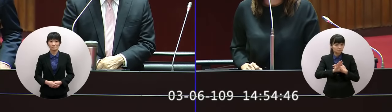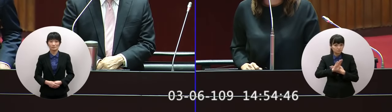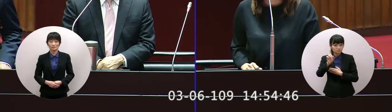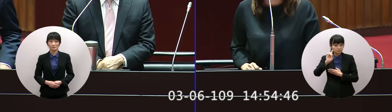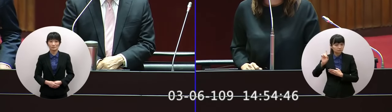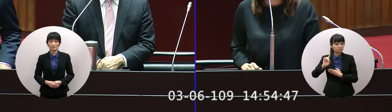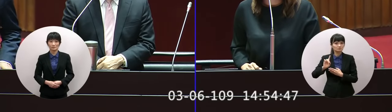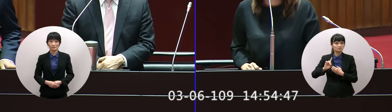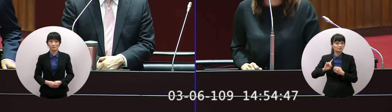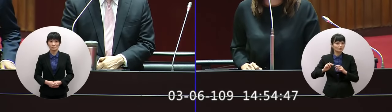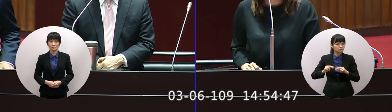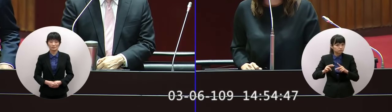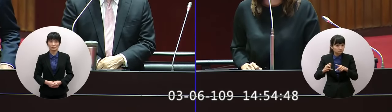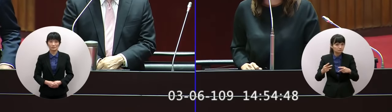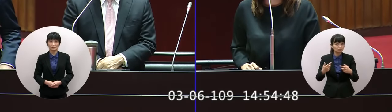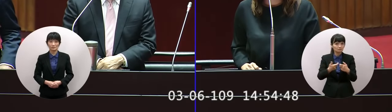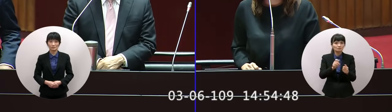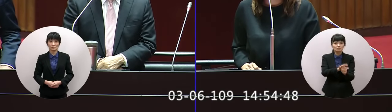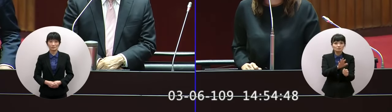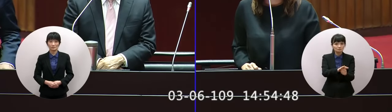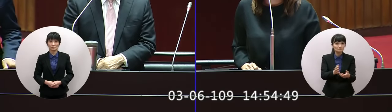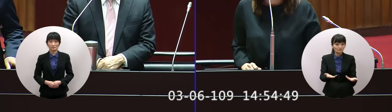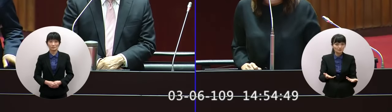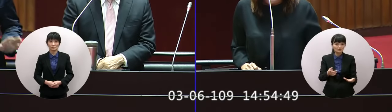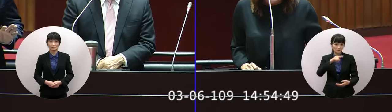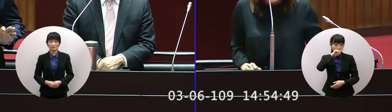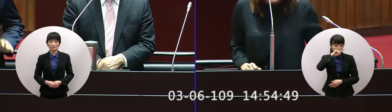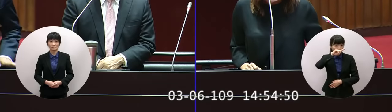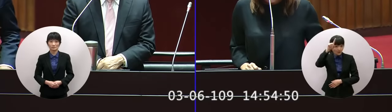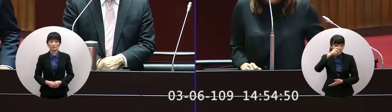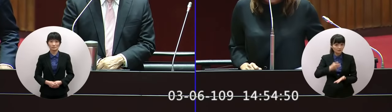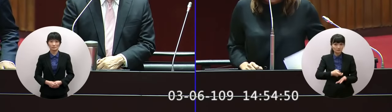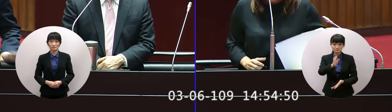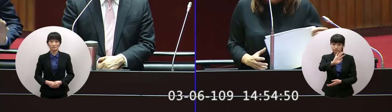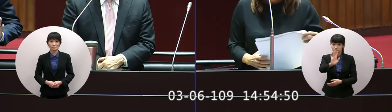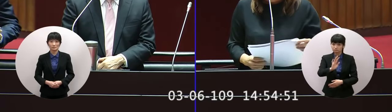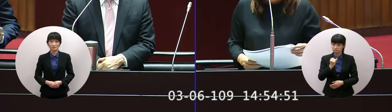来协助解决，不要只会用告的？